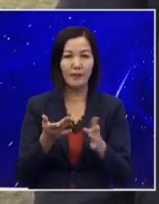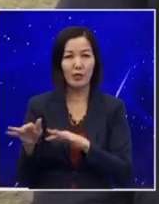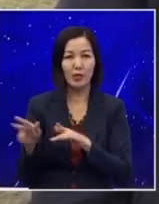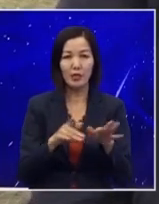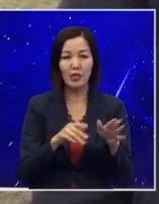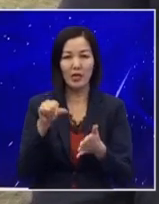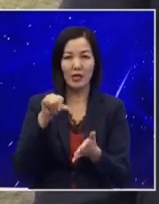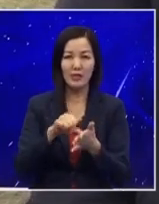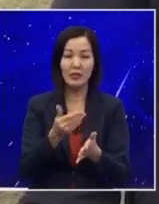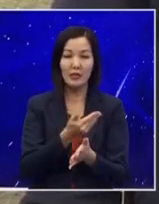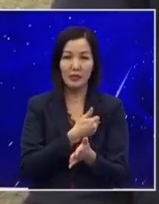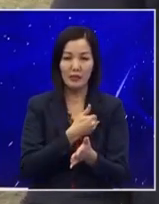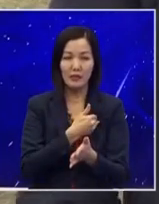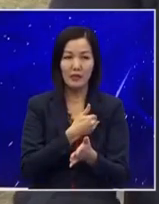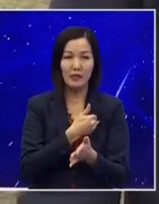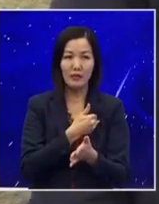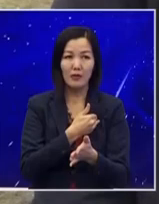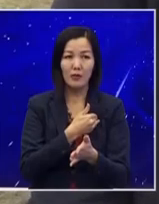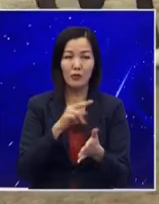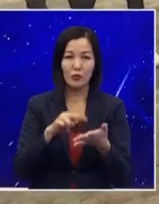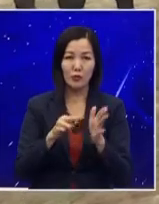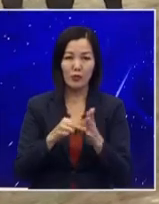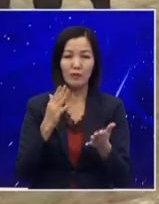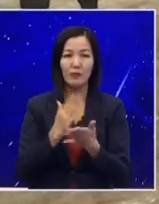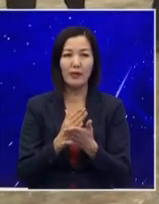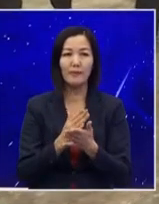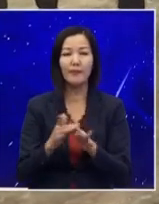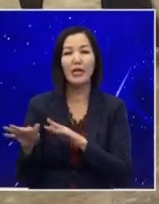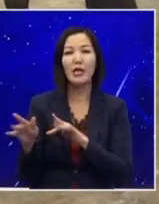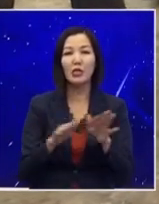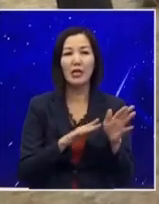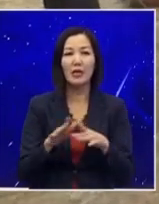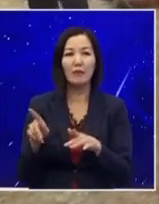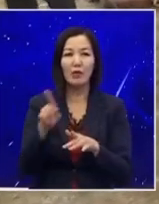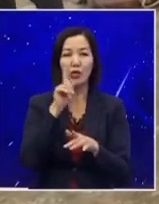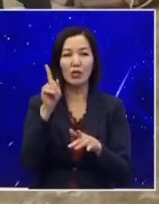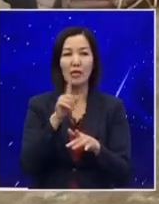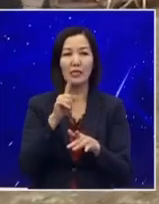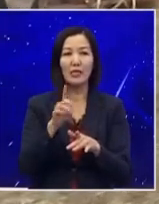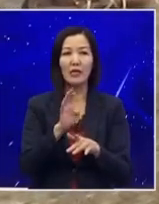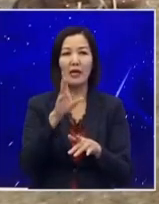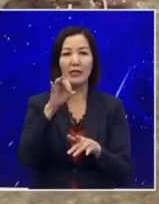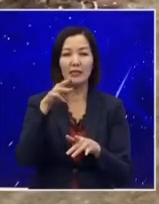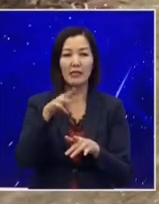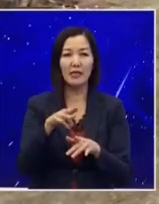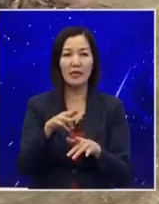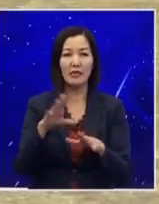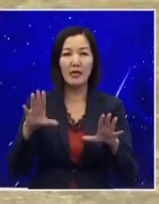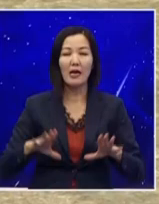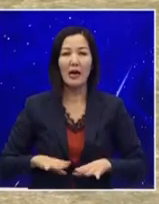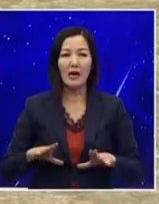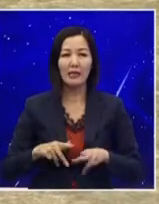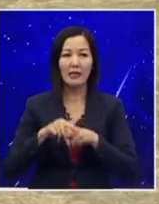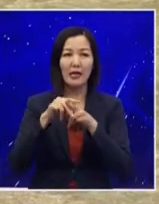іс-шарамызға қатысса екен деген ойда өткізіп отырмыз. Шара барысында жас атбегі Әсет Дүйсенбек ат әбзелдерін